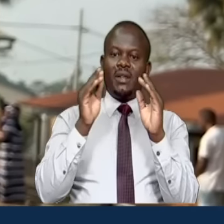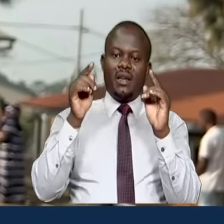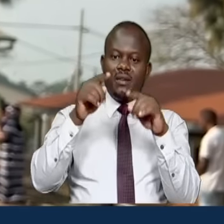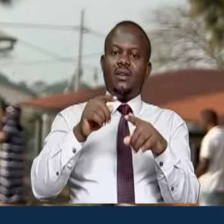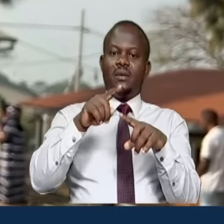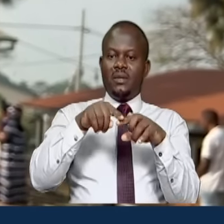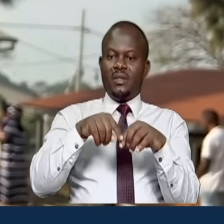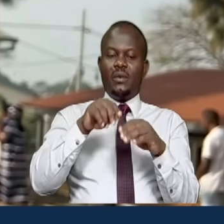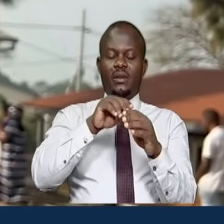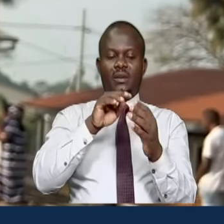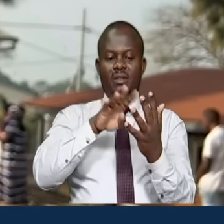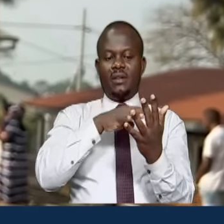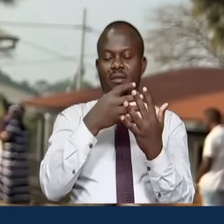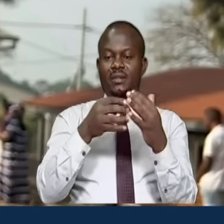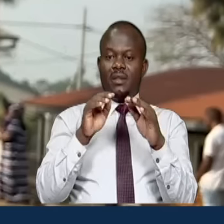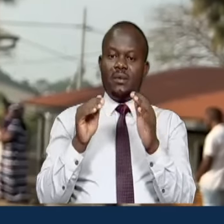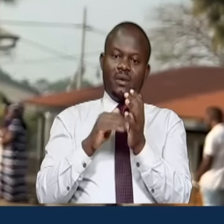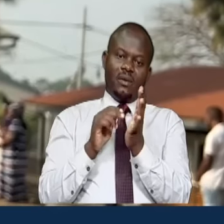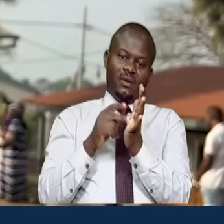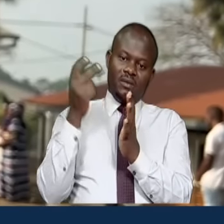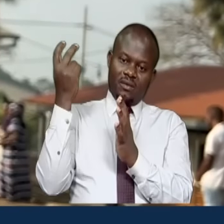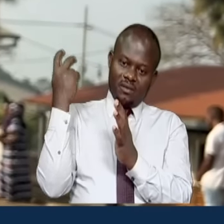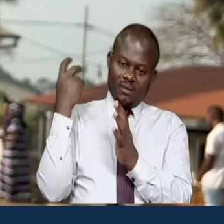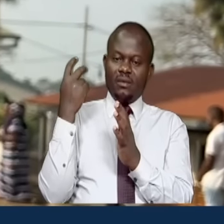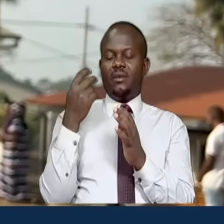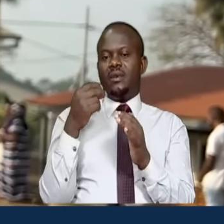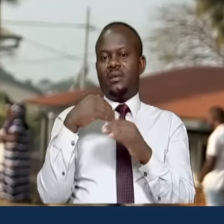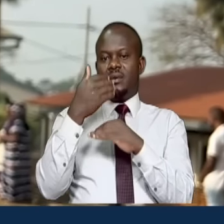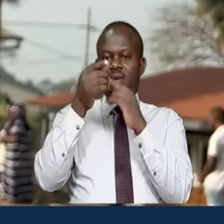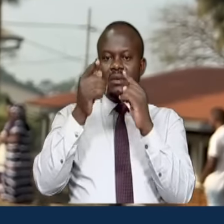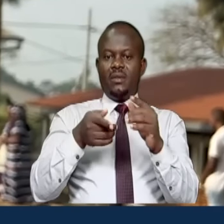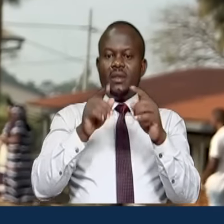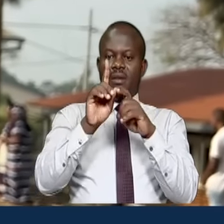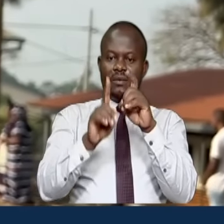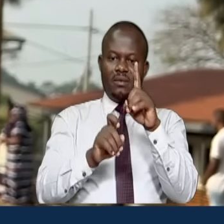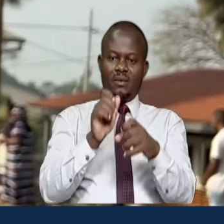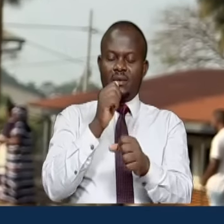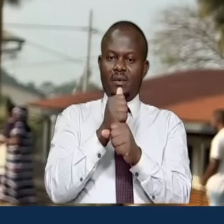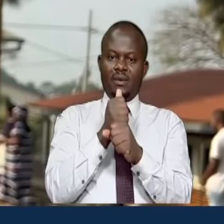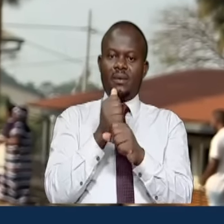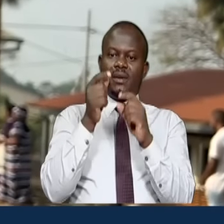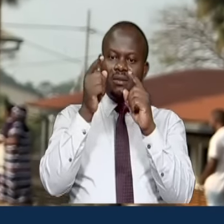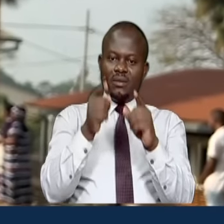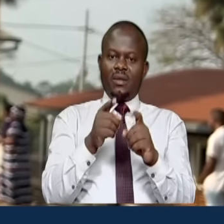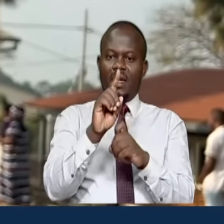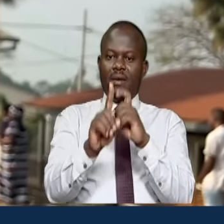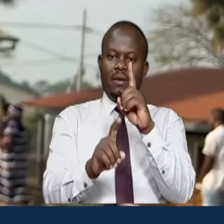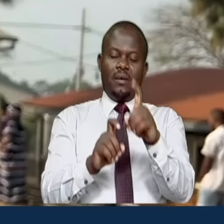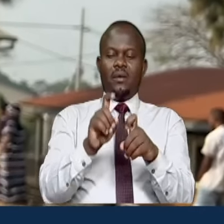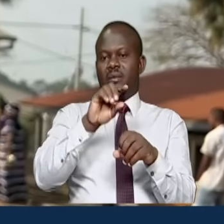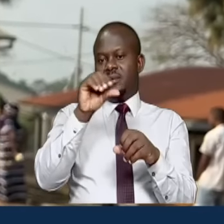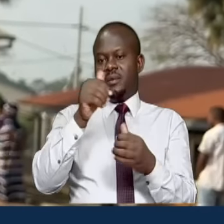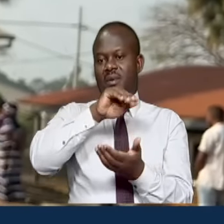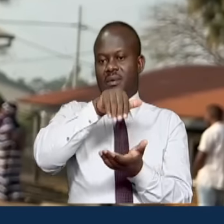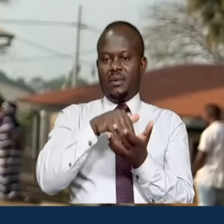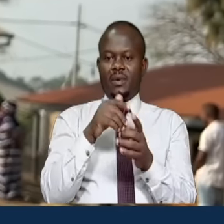timetable yatanze akasubiramo ibyo yatwigishije, bakatuzanira ibizamini bakoze, bakatuzanira ibizamini by'ibindi bigo,